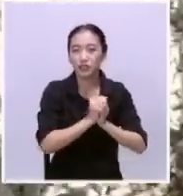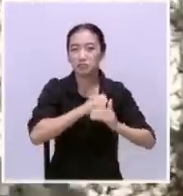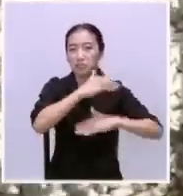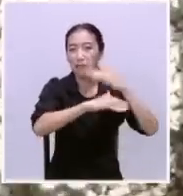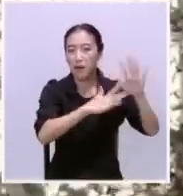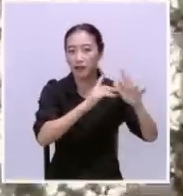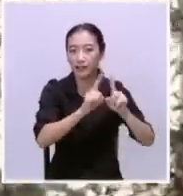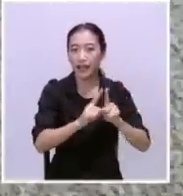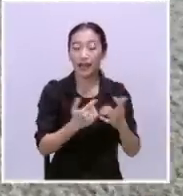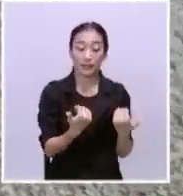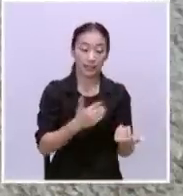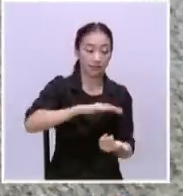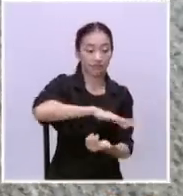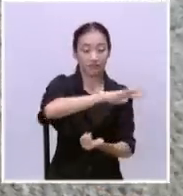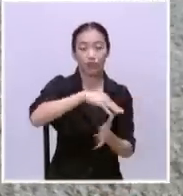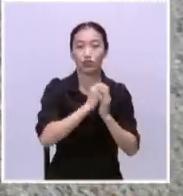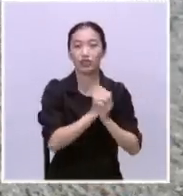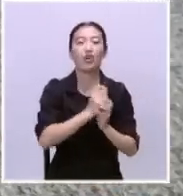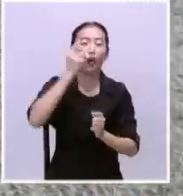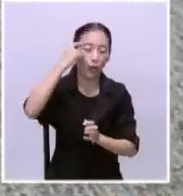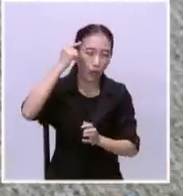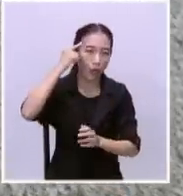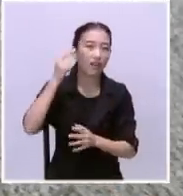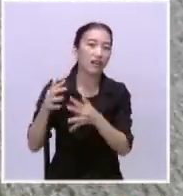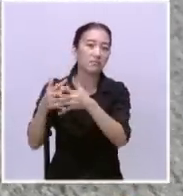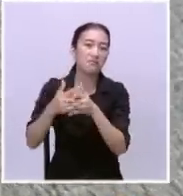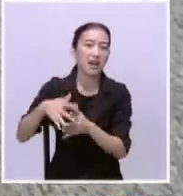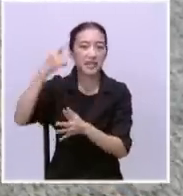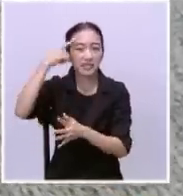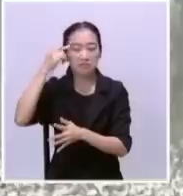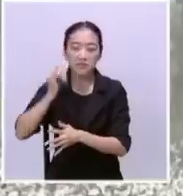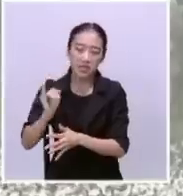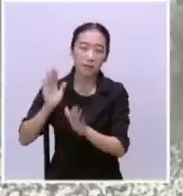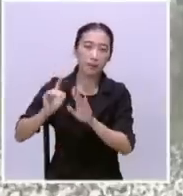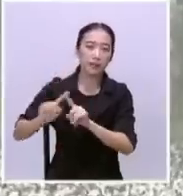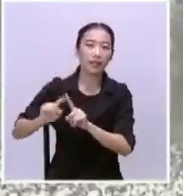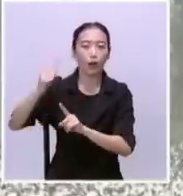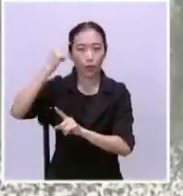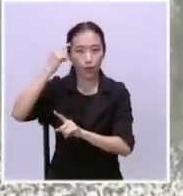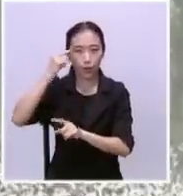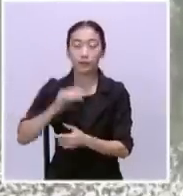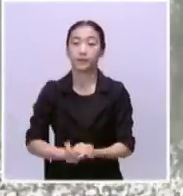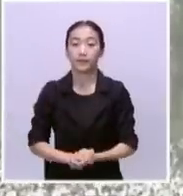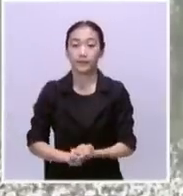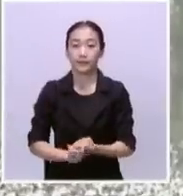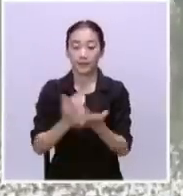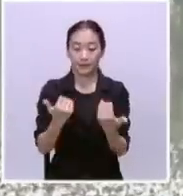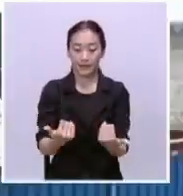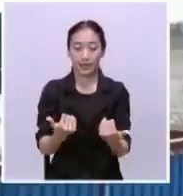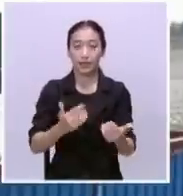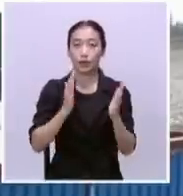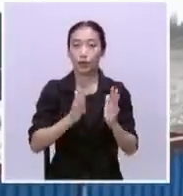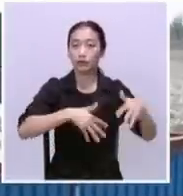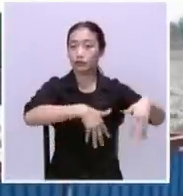ของสหรัฐมานานแล้วนะคะและผู้แทนของซินเจียงก็ได้กล่าวเมื่อวันจันทร์ที่ผ่านมาค่ะว่าชนกลุ่มน้อยในซินเจียงนั้นประชากรจำนวนประชากร